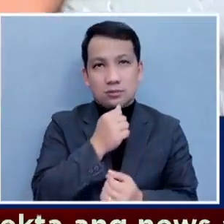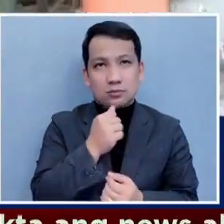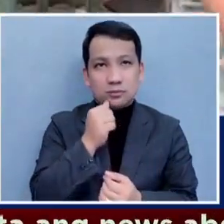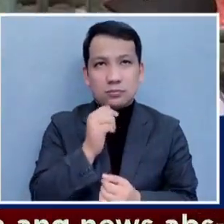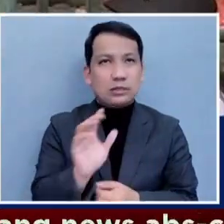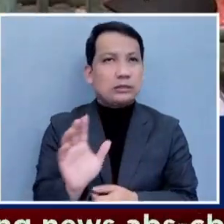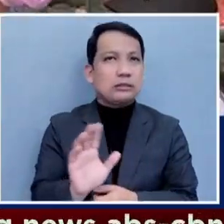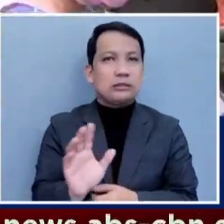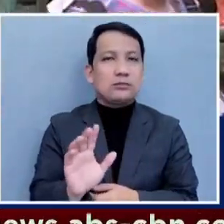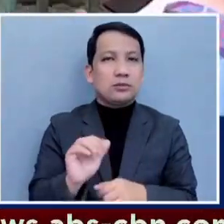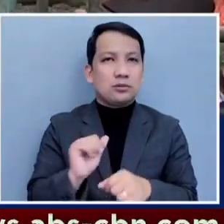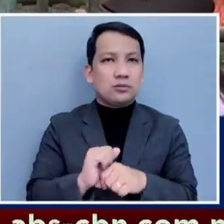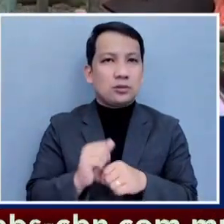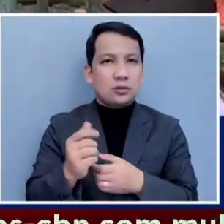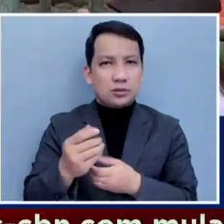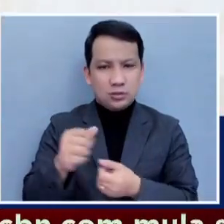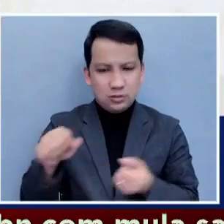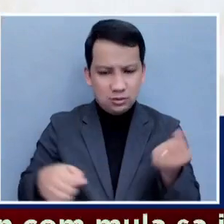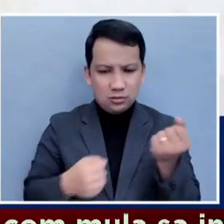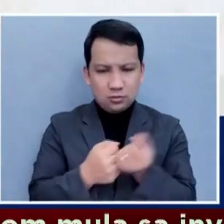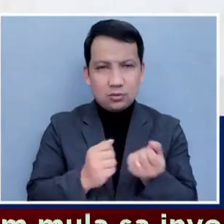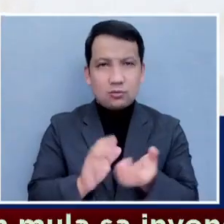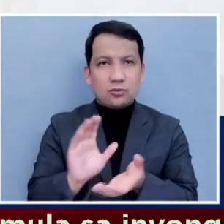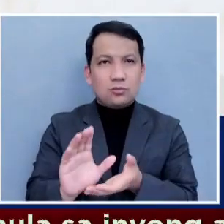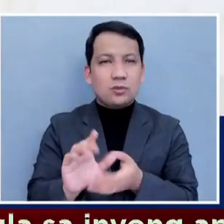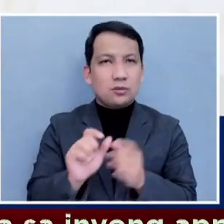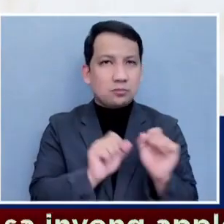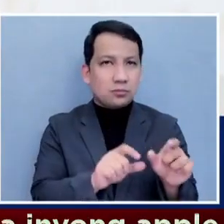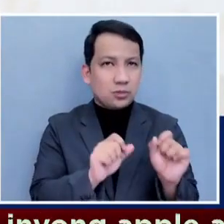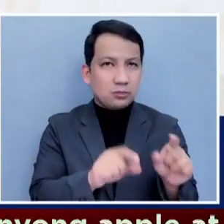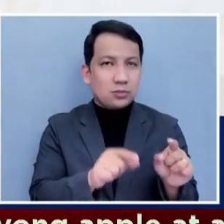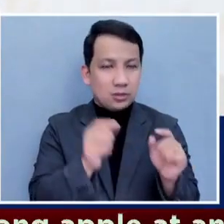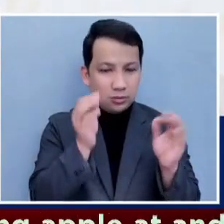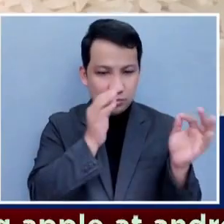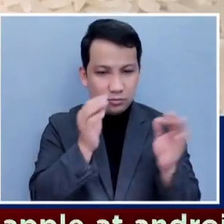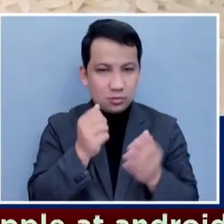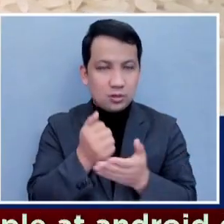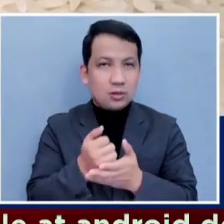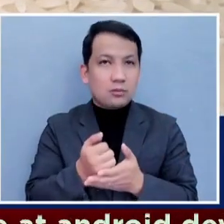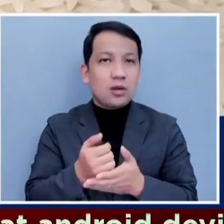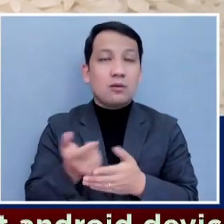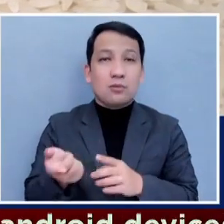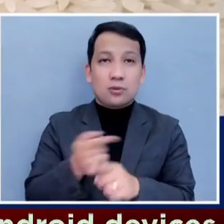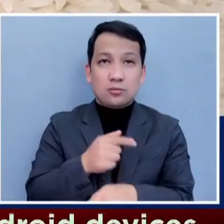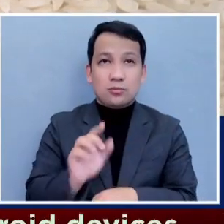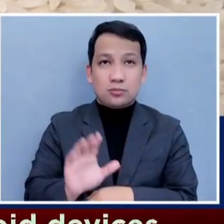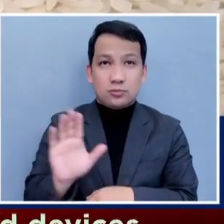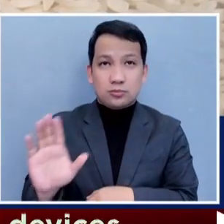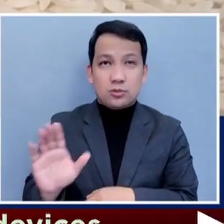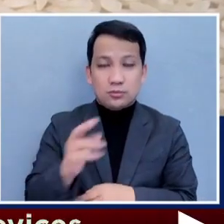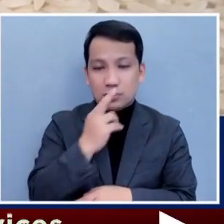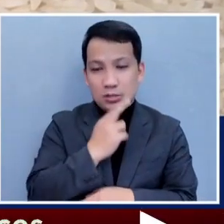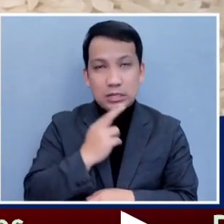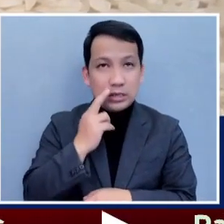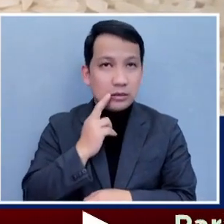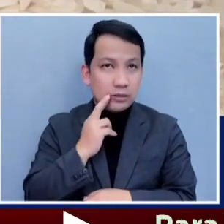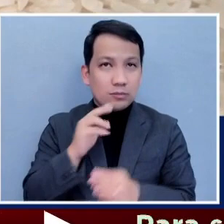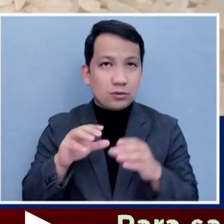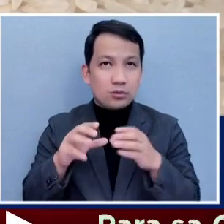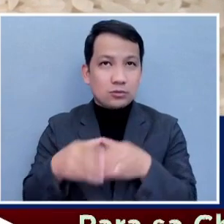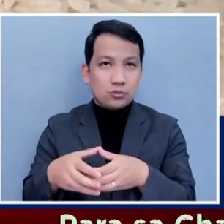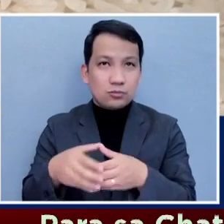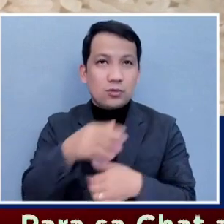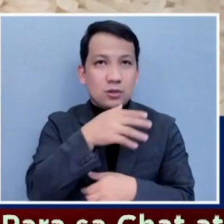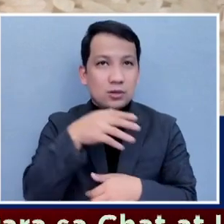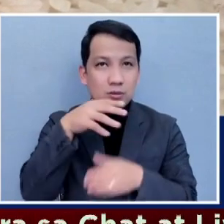hindi subsidized ng gobyerno ang mga binibentang bigas sa Kadiwa. Nanggagaling umano ang mga bigas mula sa mga grupo ng